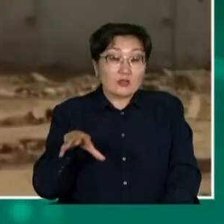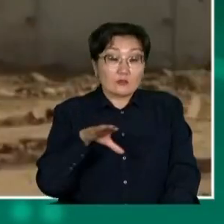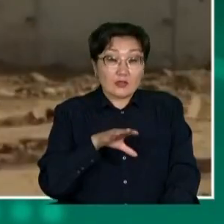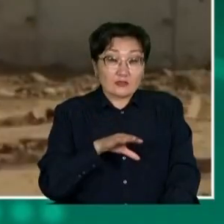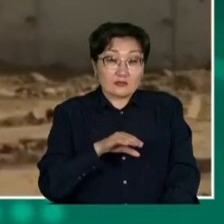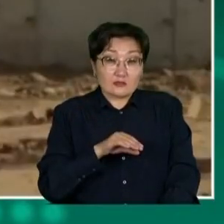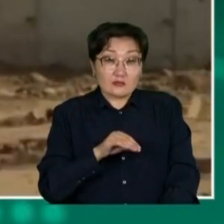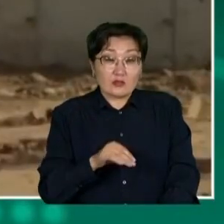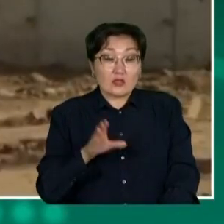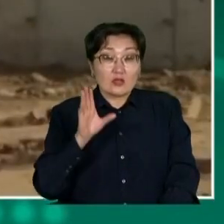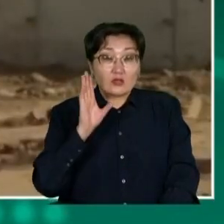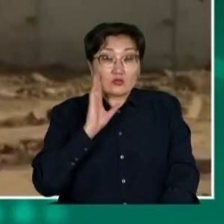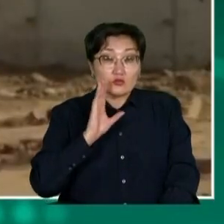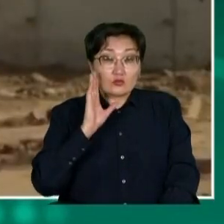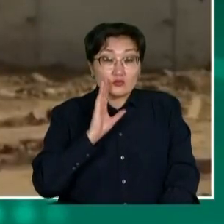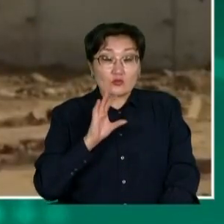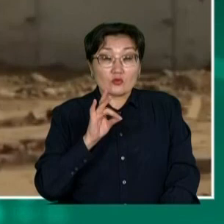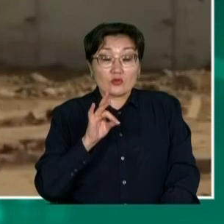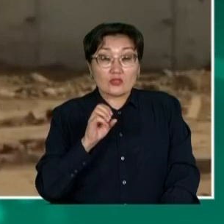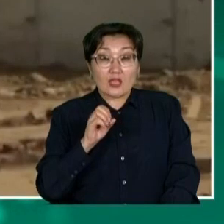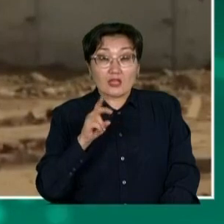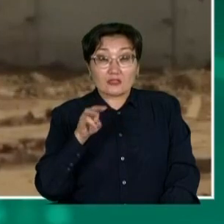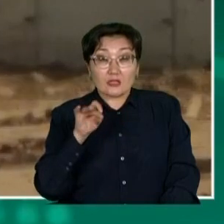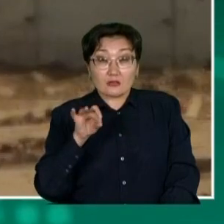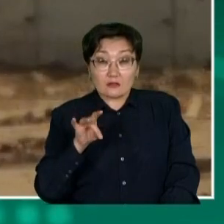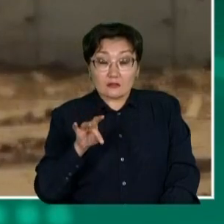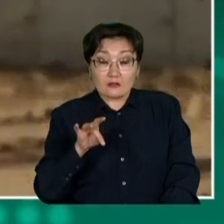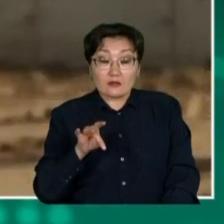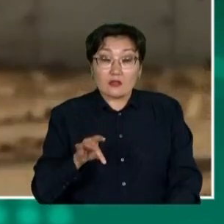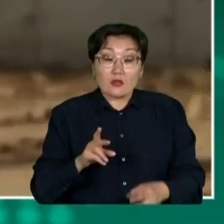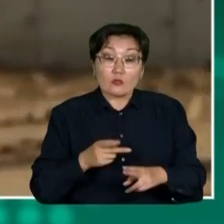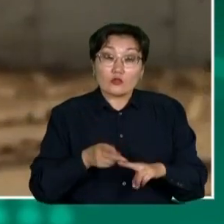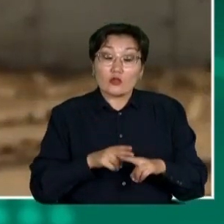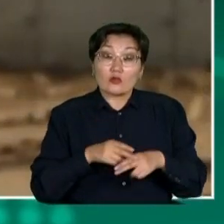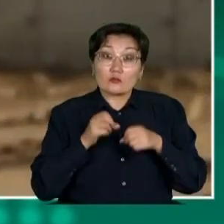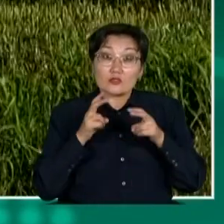де сулы реакторлар. Яғни бұл реакторлардың